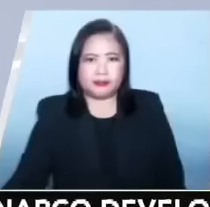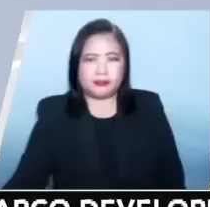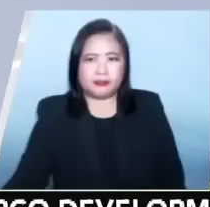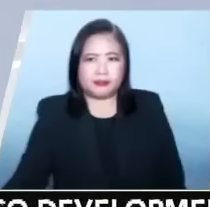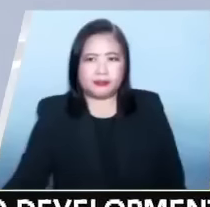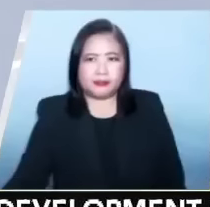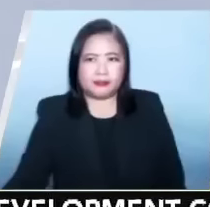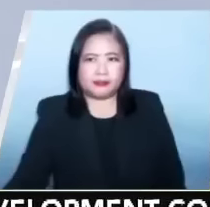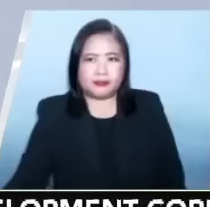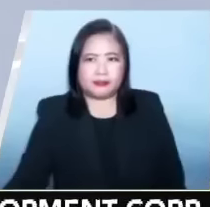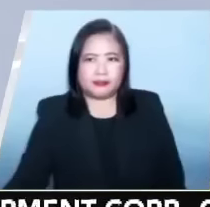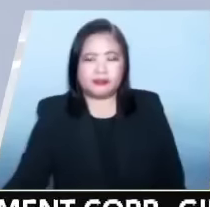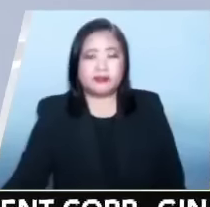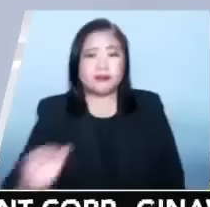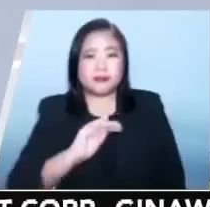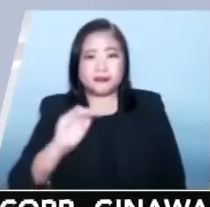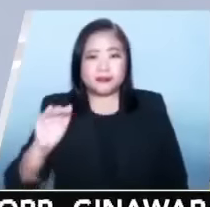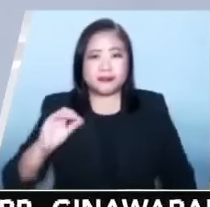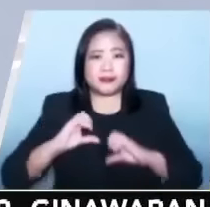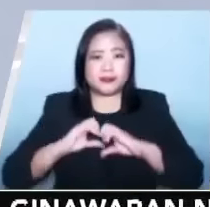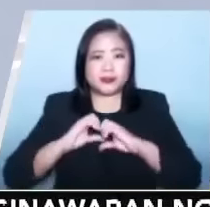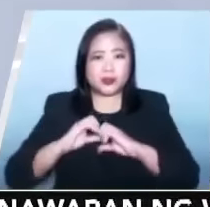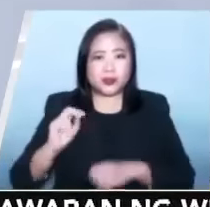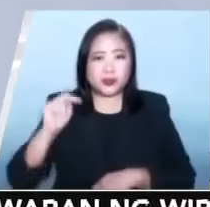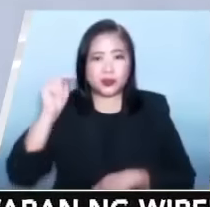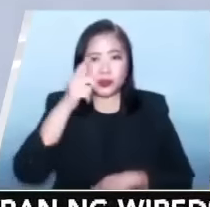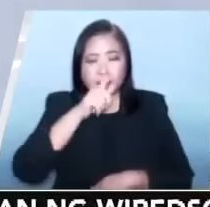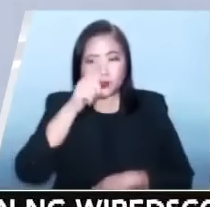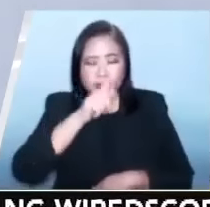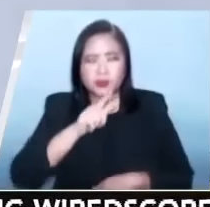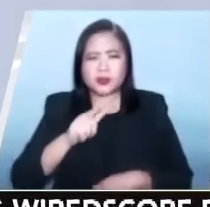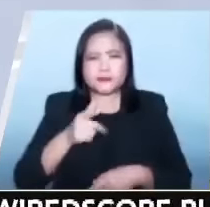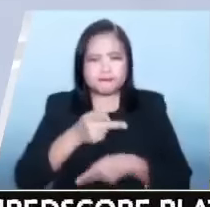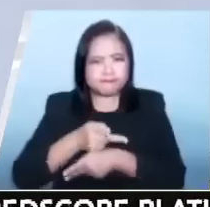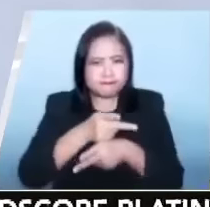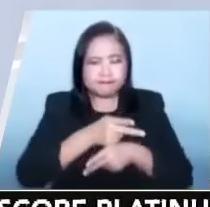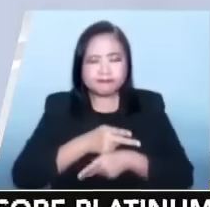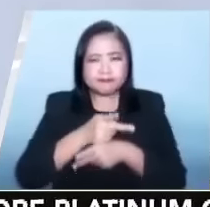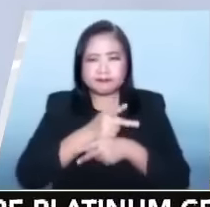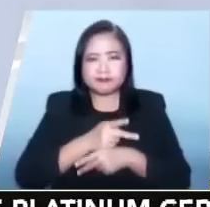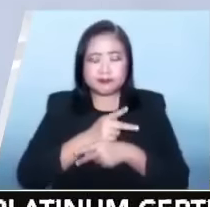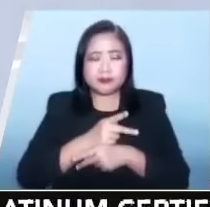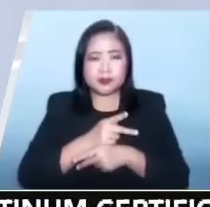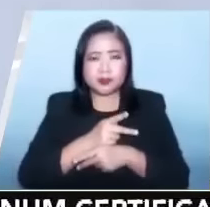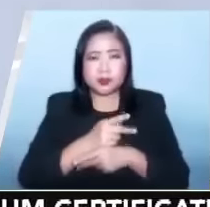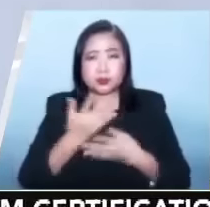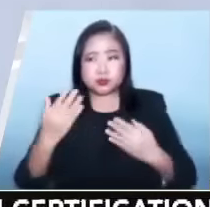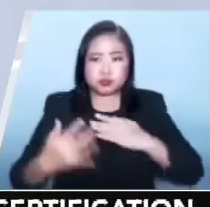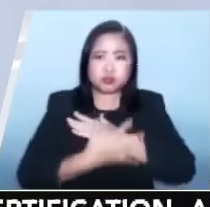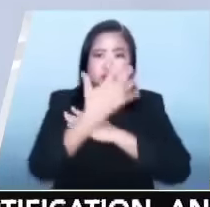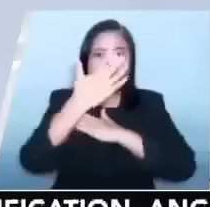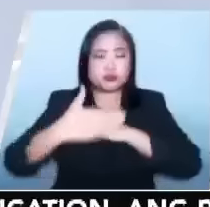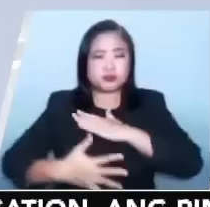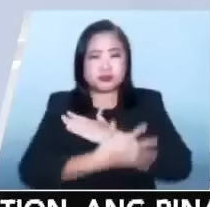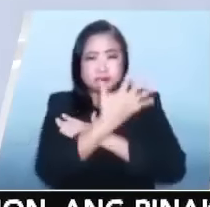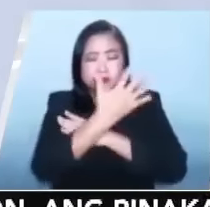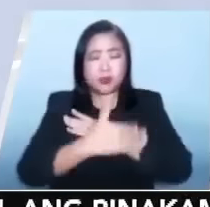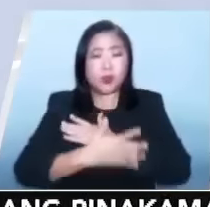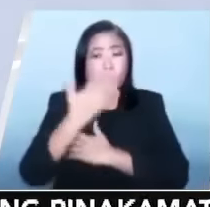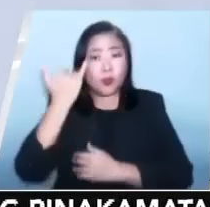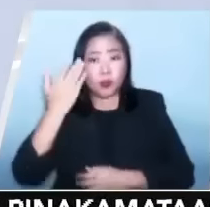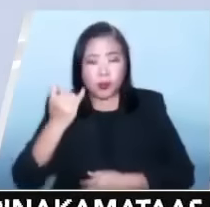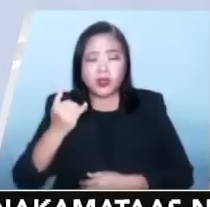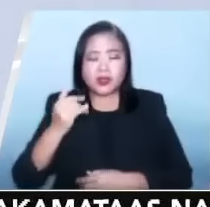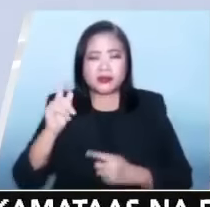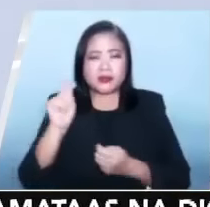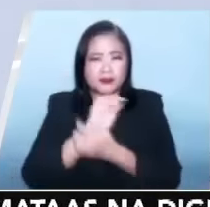Mga kapuso natin, sa Northern Luzon, maging alerto po sa banta ng daluyong o storm surge dahil po yan sa Typhoon Marce. Ayon sa